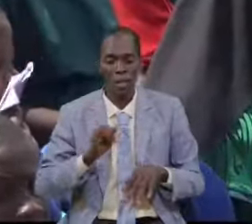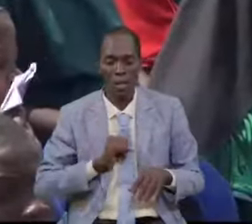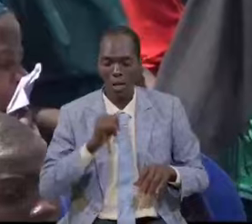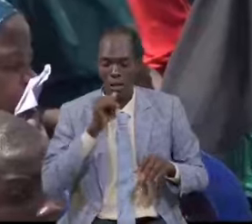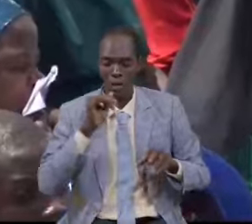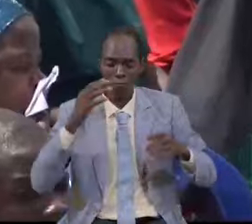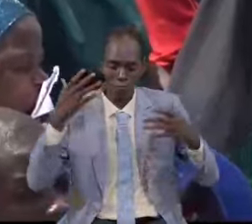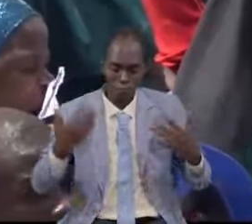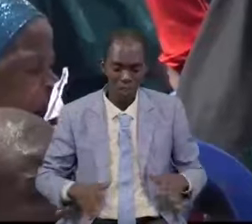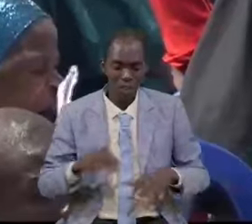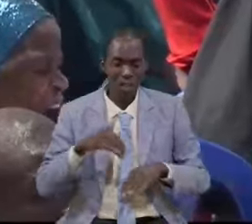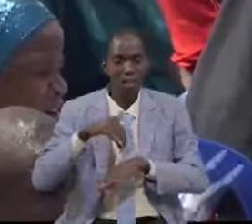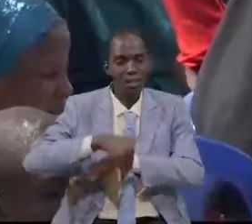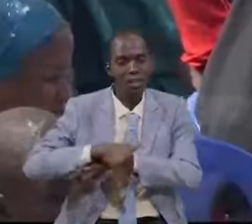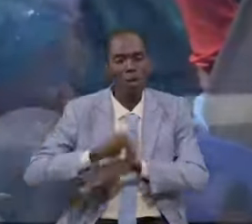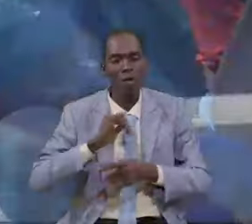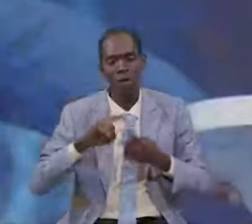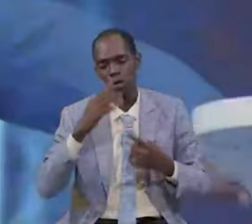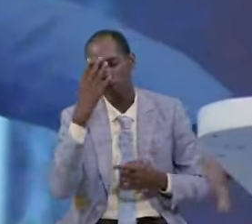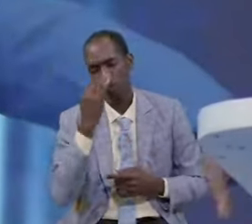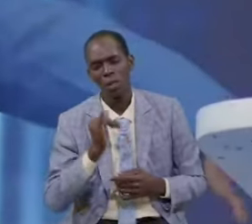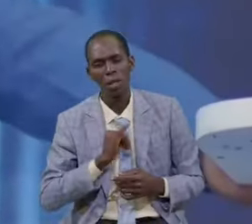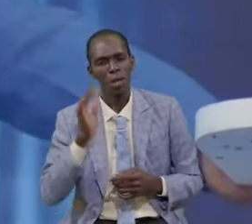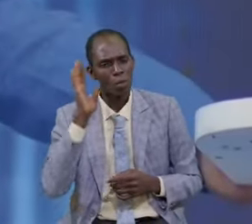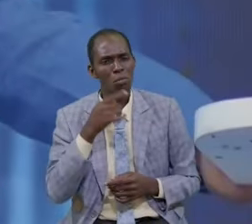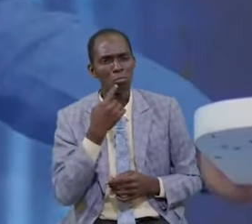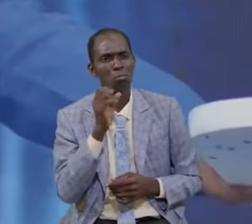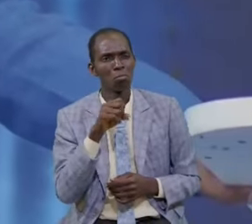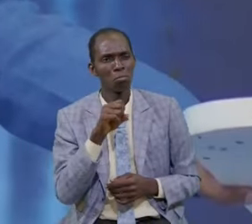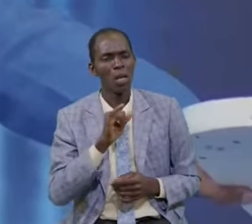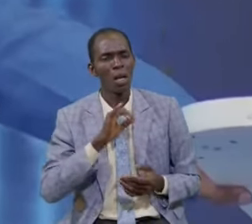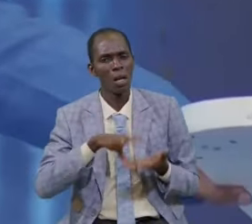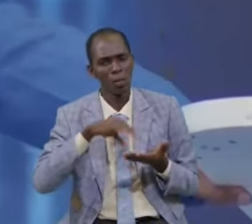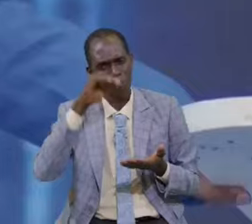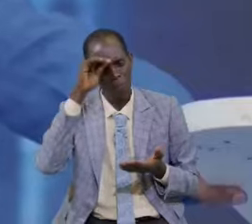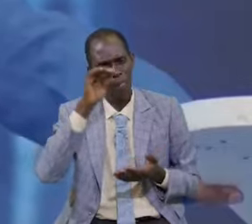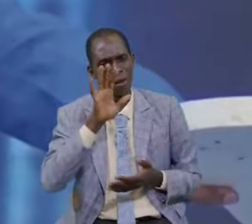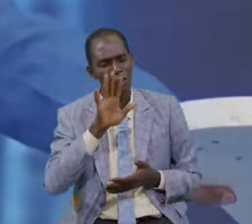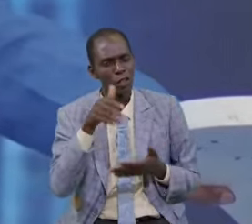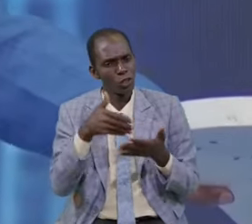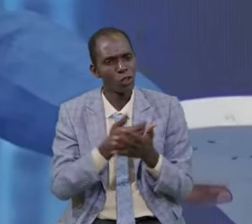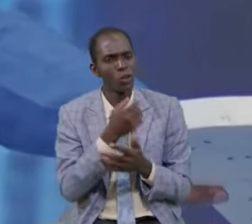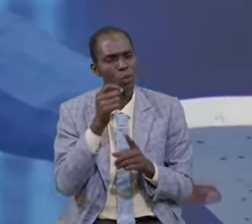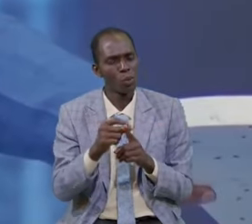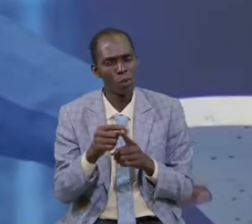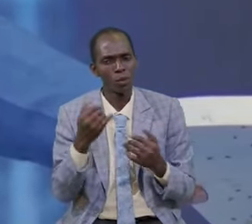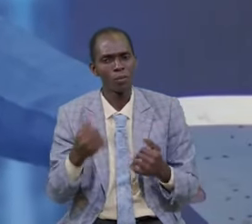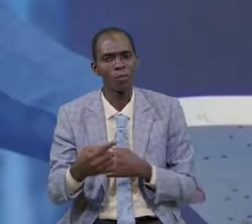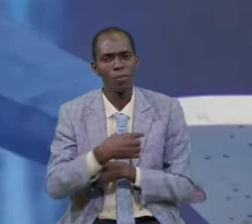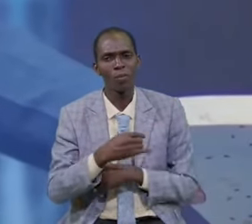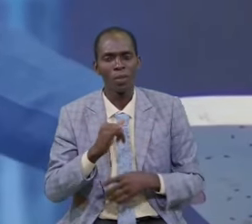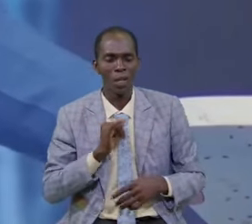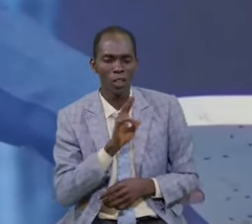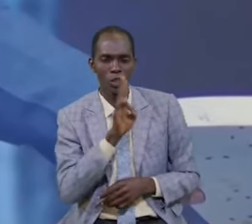la nuit, je vais dormir, je dirai que j'ai appris 5 nouveaux mots aujourd'hui. J'ai utilisé 2 nouveaux